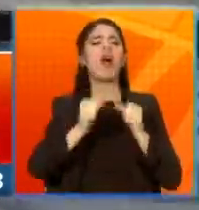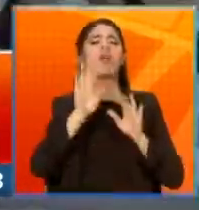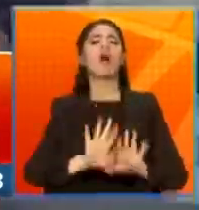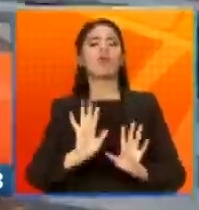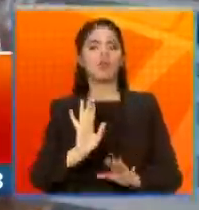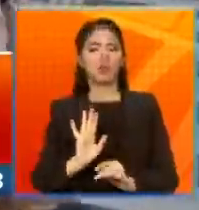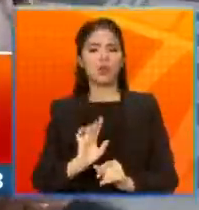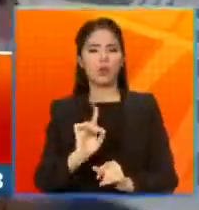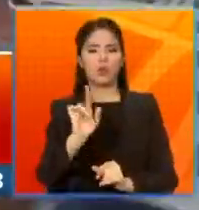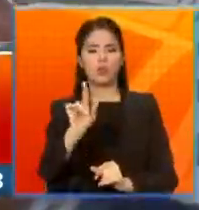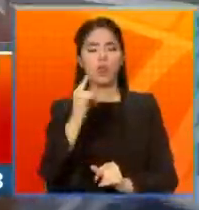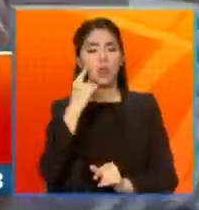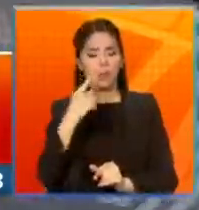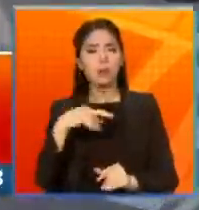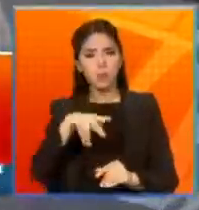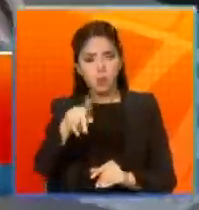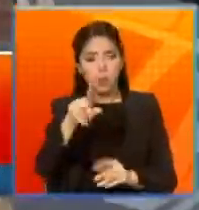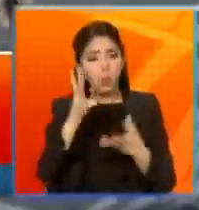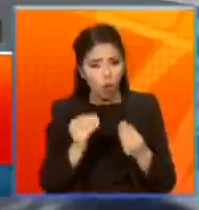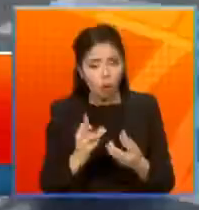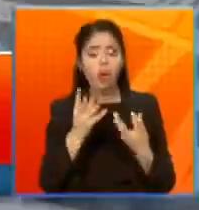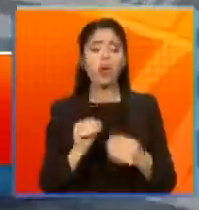şu an bir boşluk var. Bir boşlukta bakalım geçebilecek miyiz?